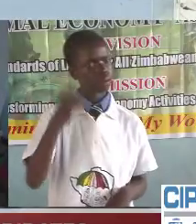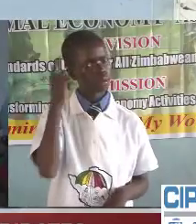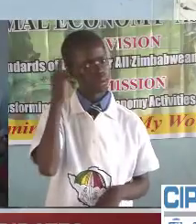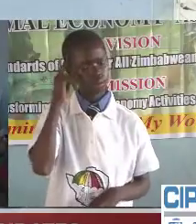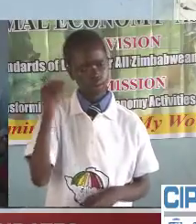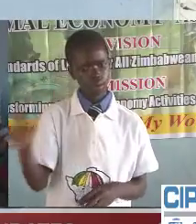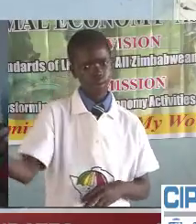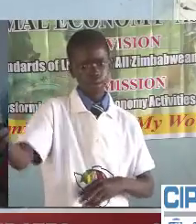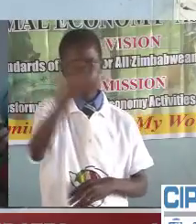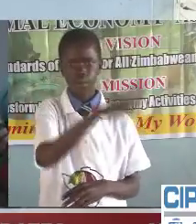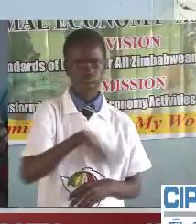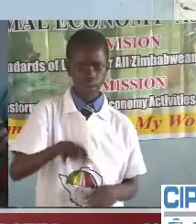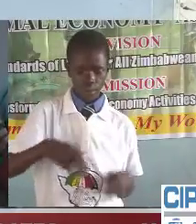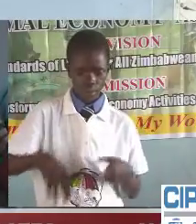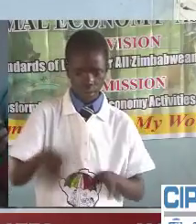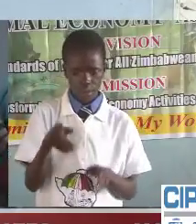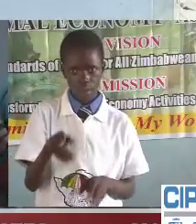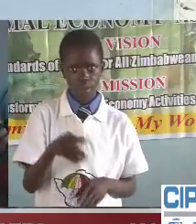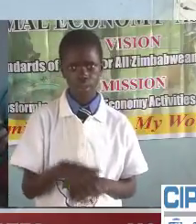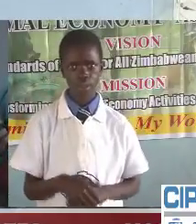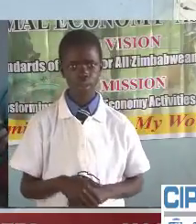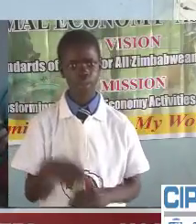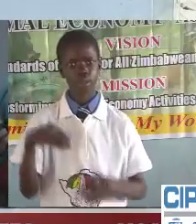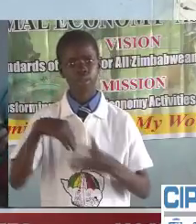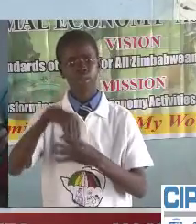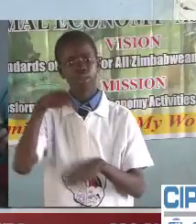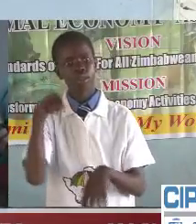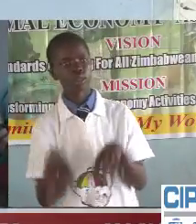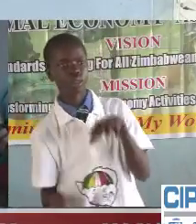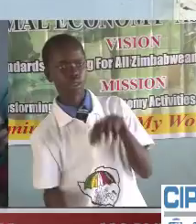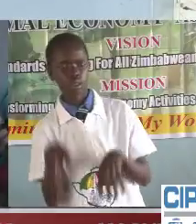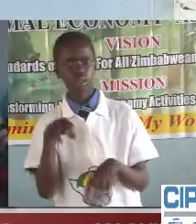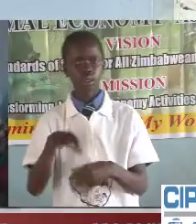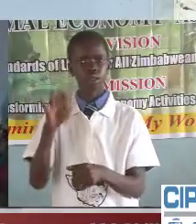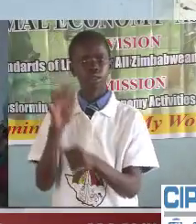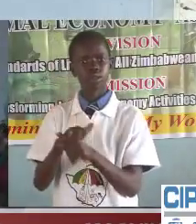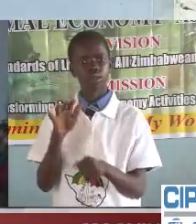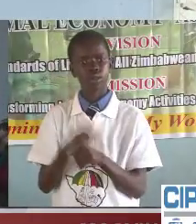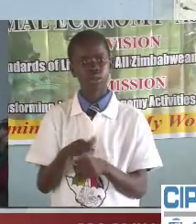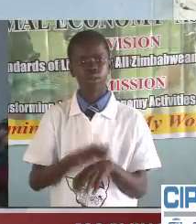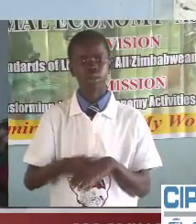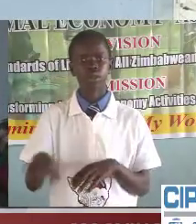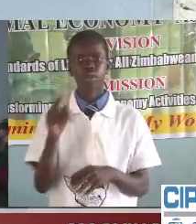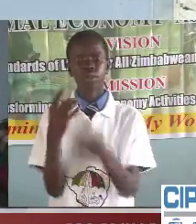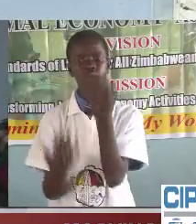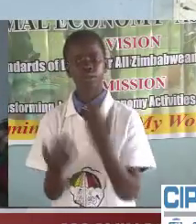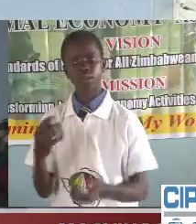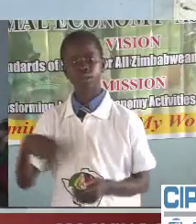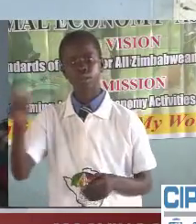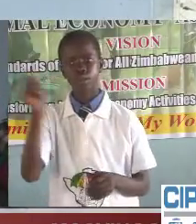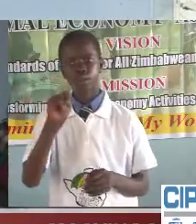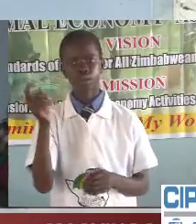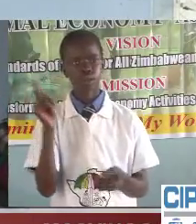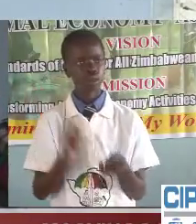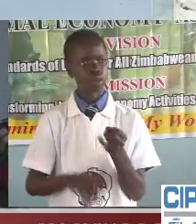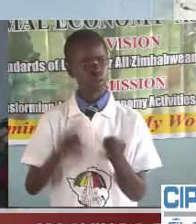munzvimbo mamuri kuda kupinda mune nherera dzirimo dzinoda kuiti dzinde kuchikoro. 1.